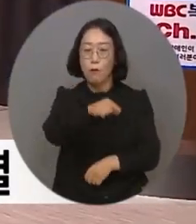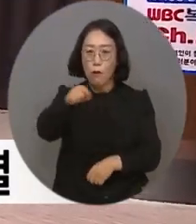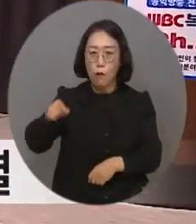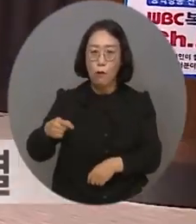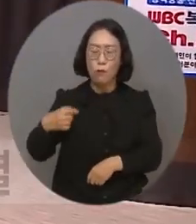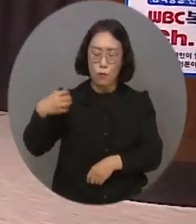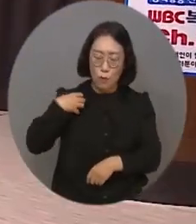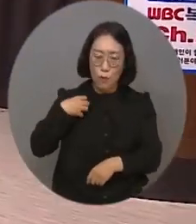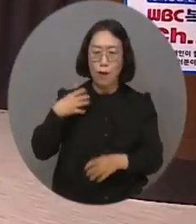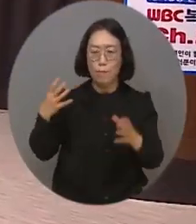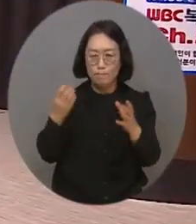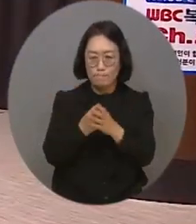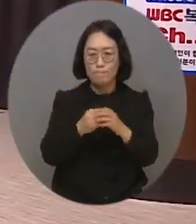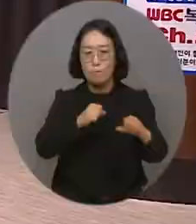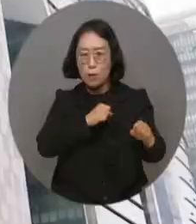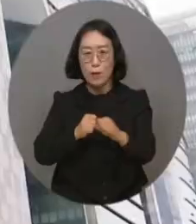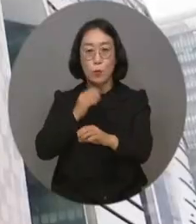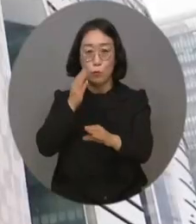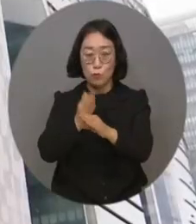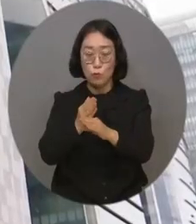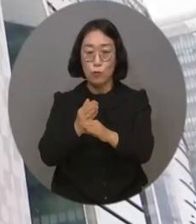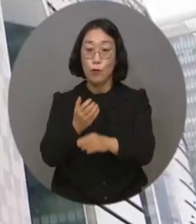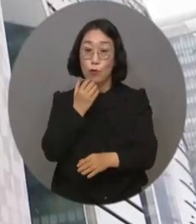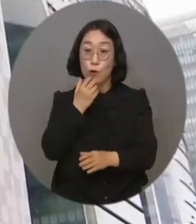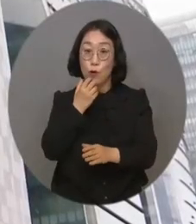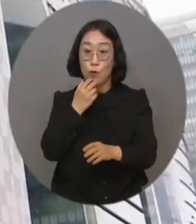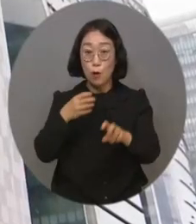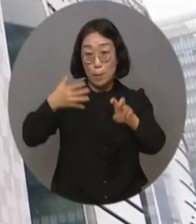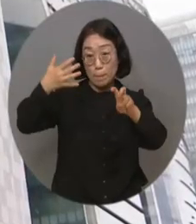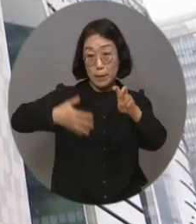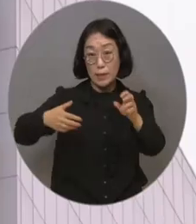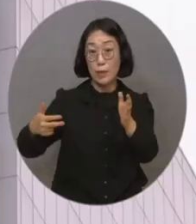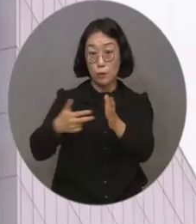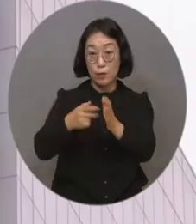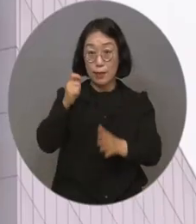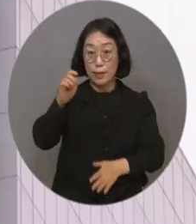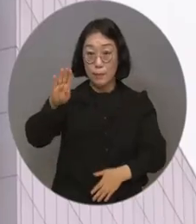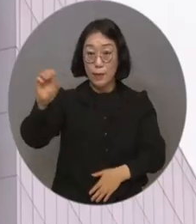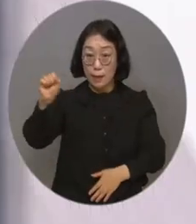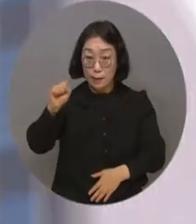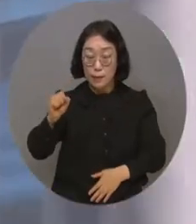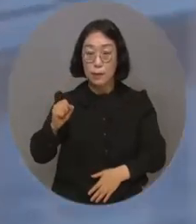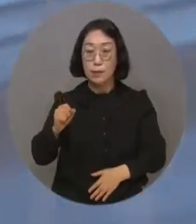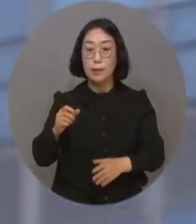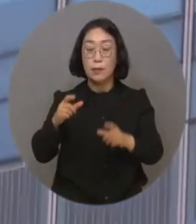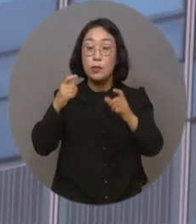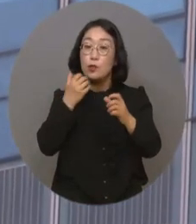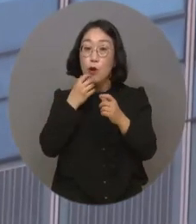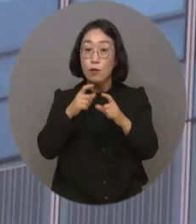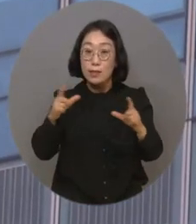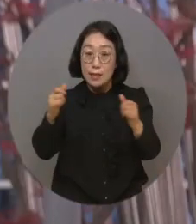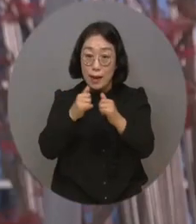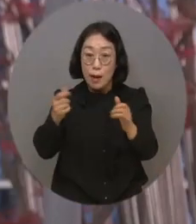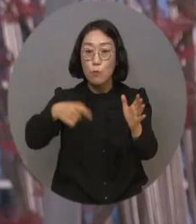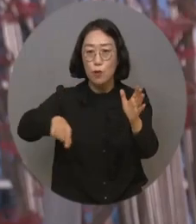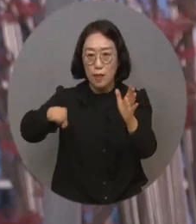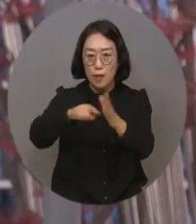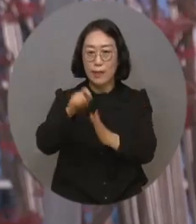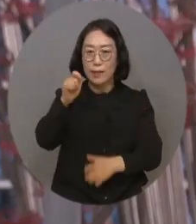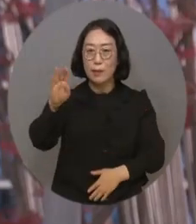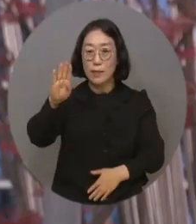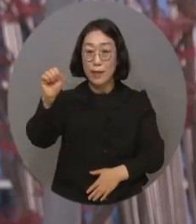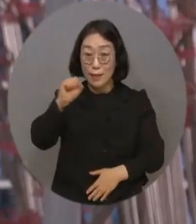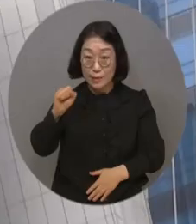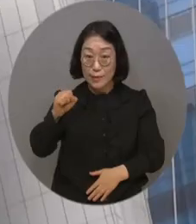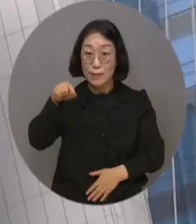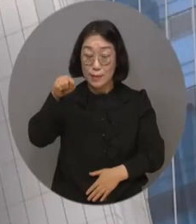역할을 해오고 있습니다. 서울특별시 미디어재단 TBS는 시민을 위한 공공미디어 플랫폼 TBS를